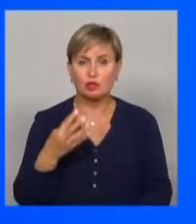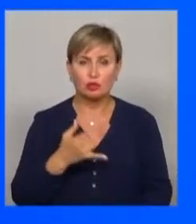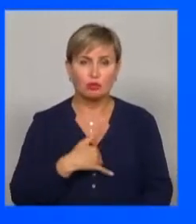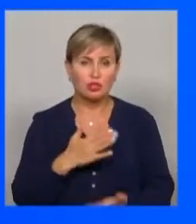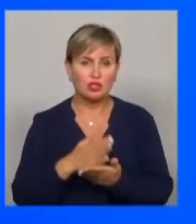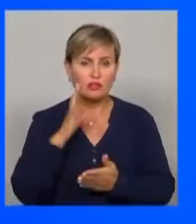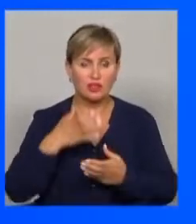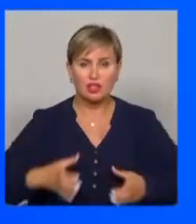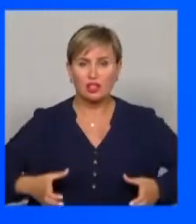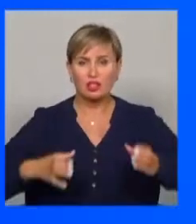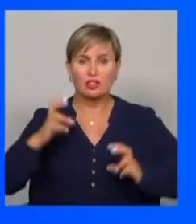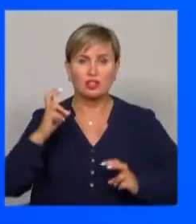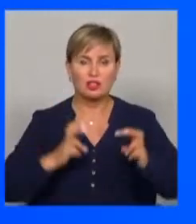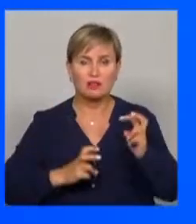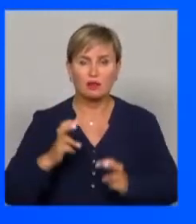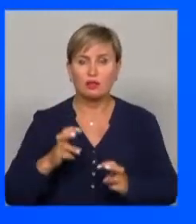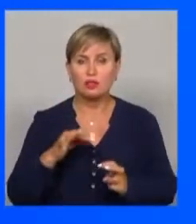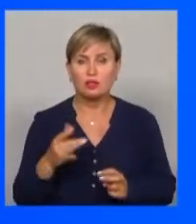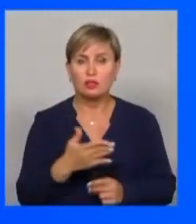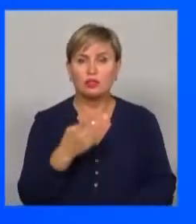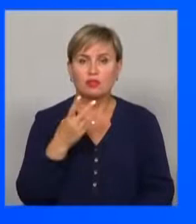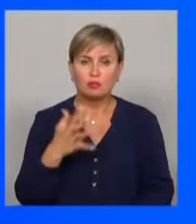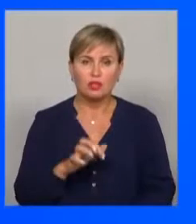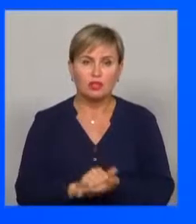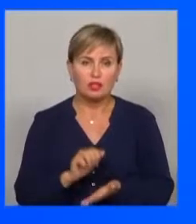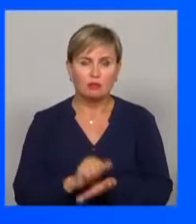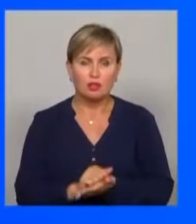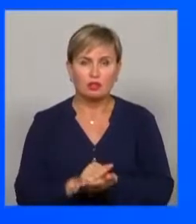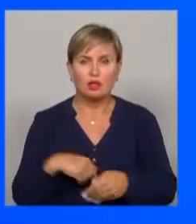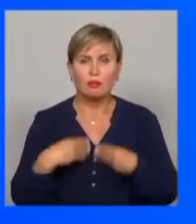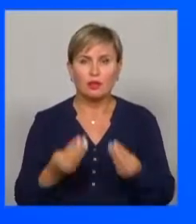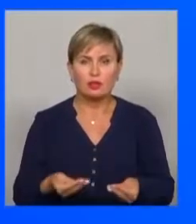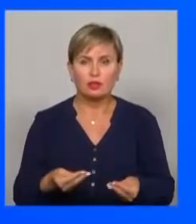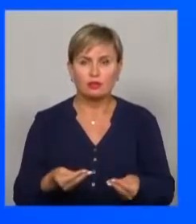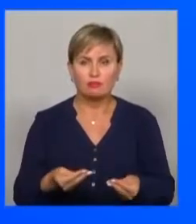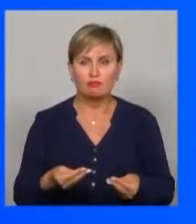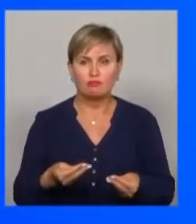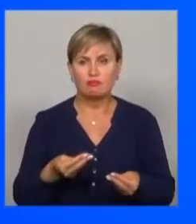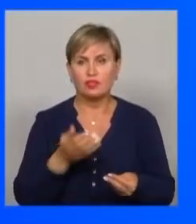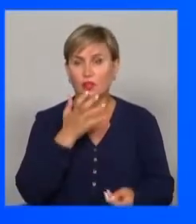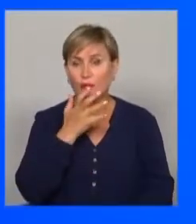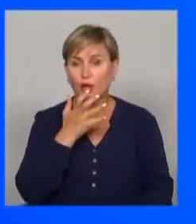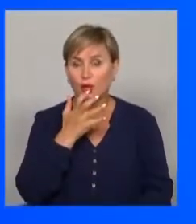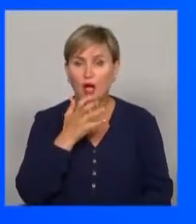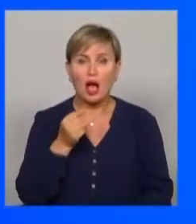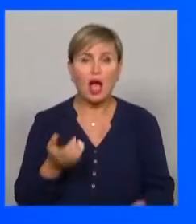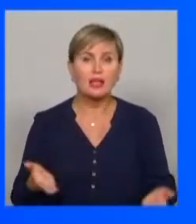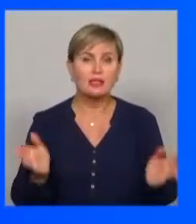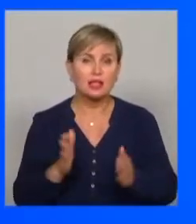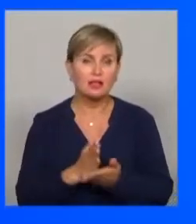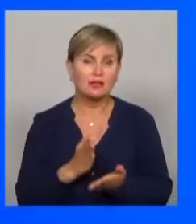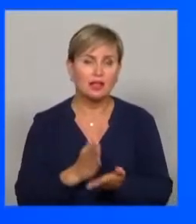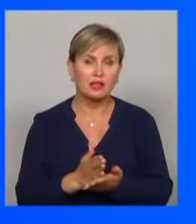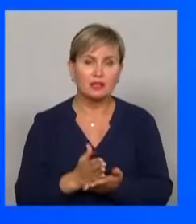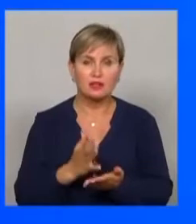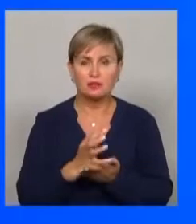на 934 дома, и из них 25 занимаются подачей исключительно тепла. Остальные являются